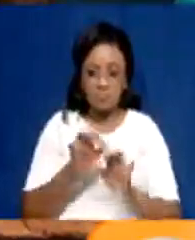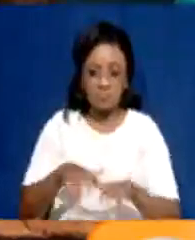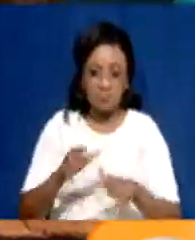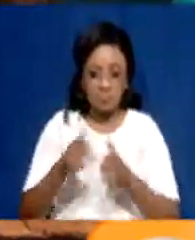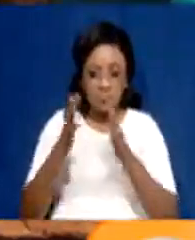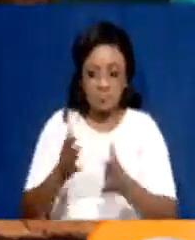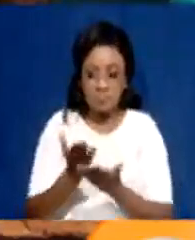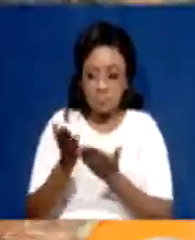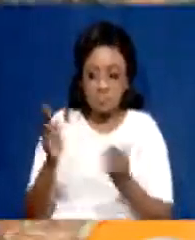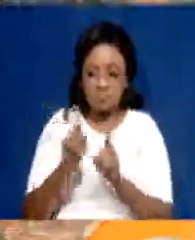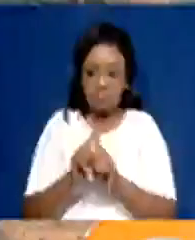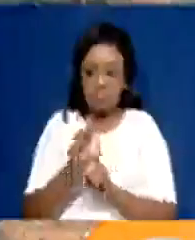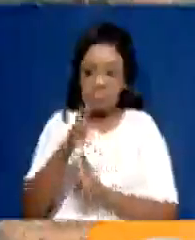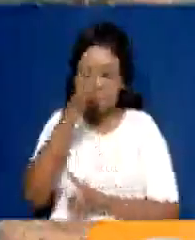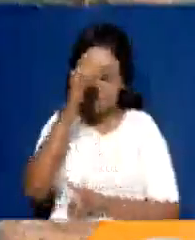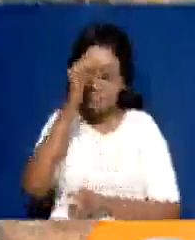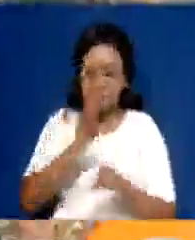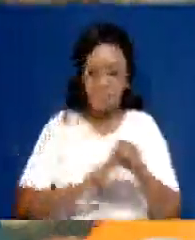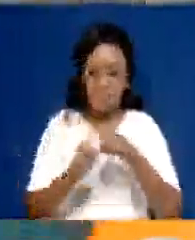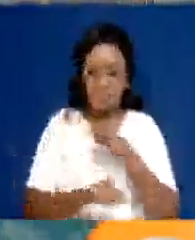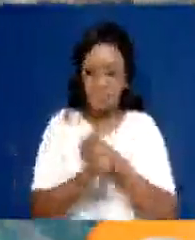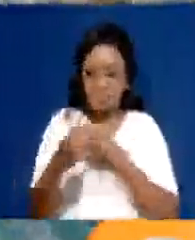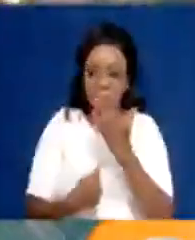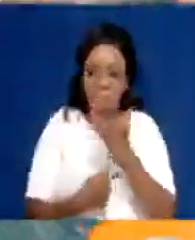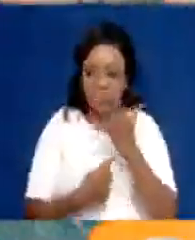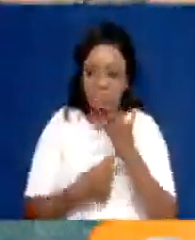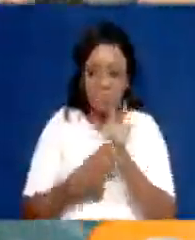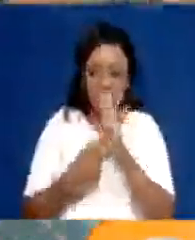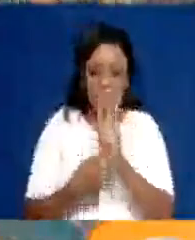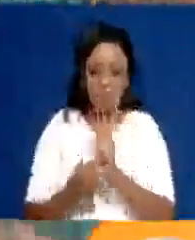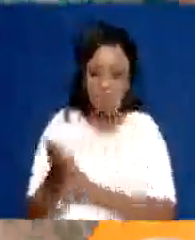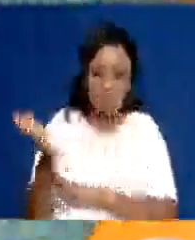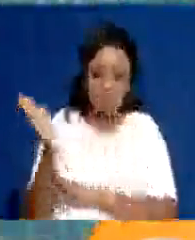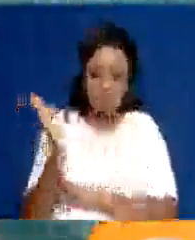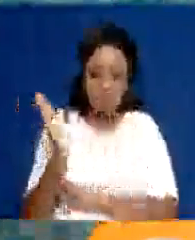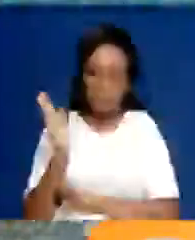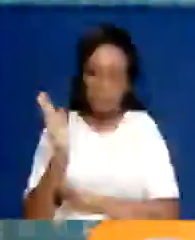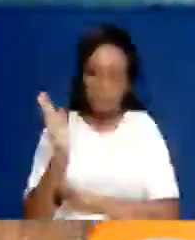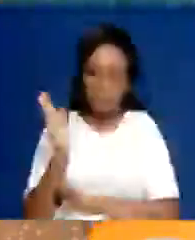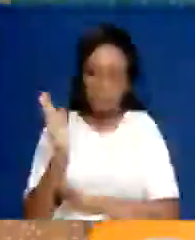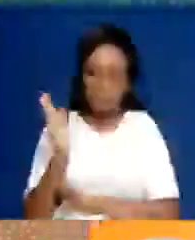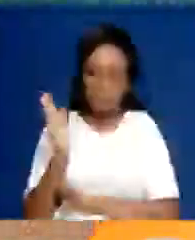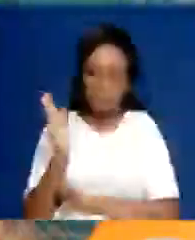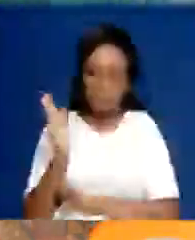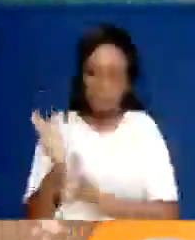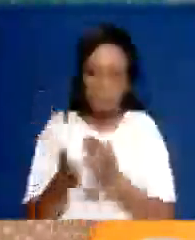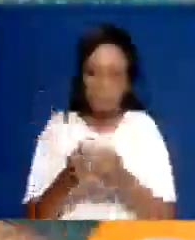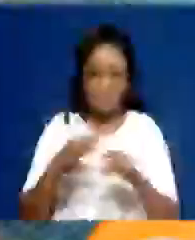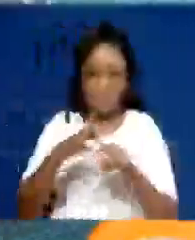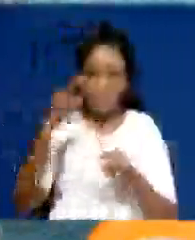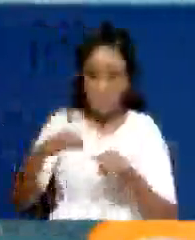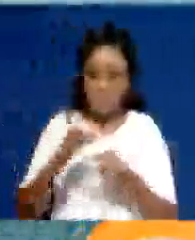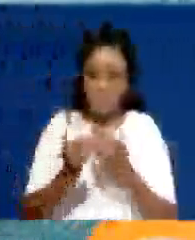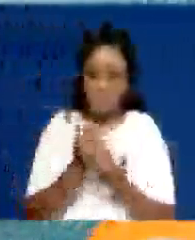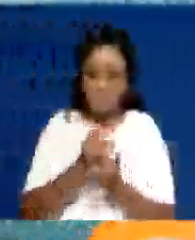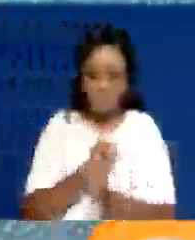Wakulima vile vile wamefunzwa kuhusu teknolojia nyingine za kisasa, ikiwemo matumizi ya neti kuzuia uharibifu kwa mboga na